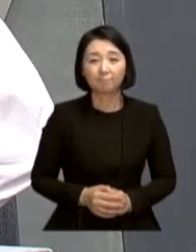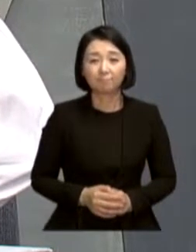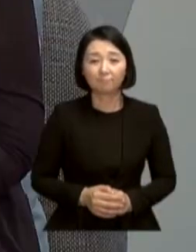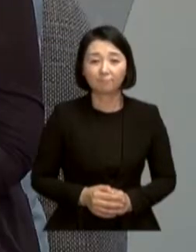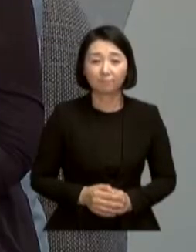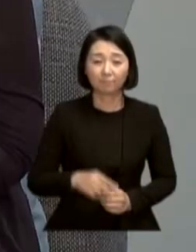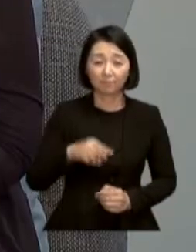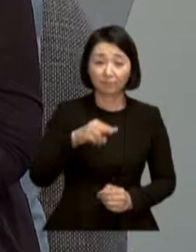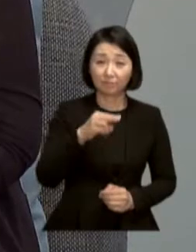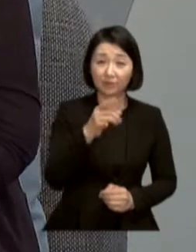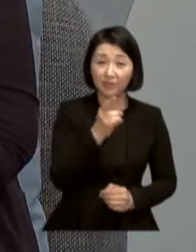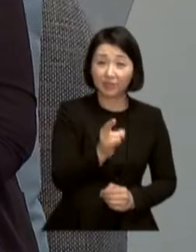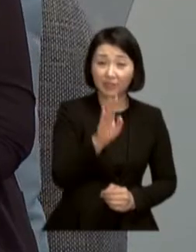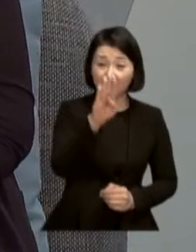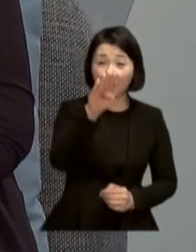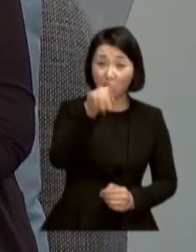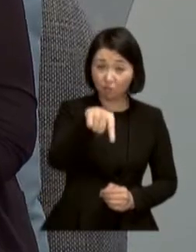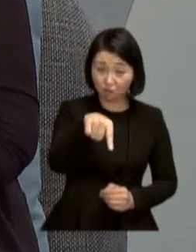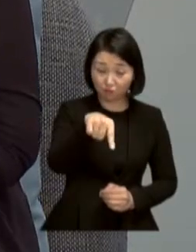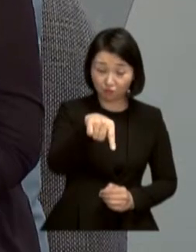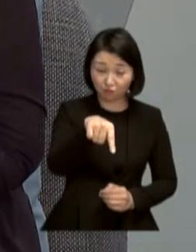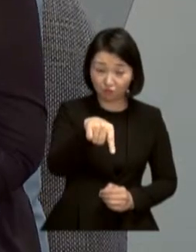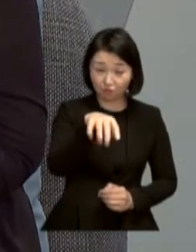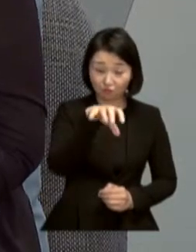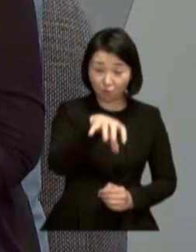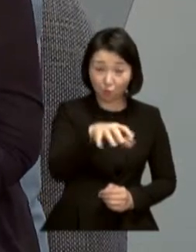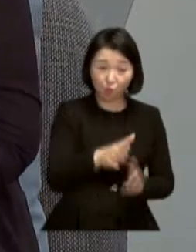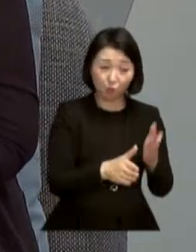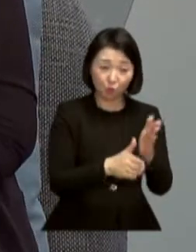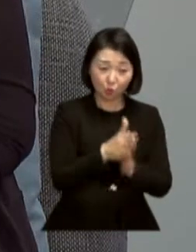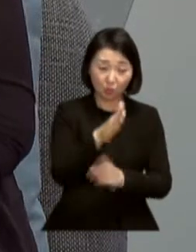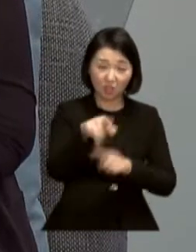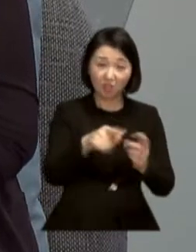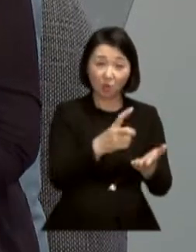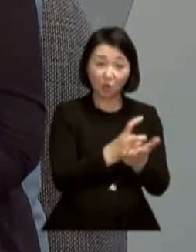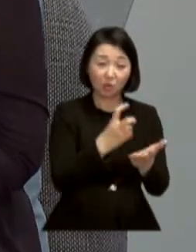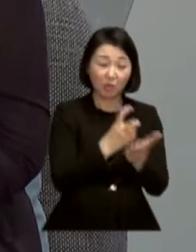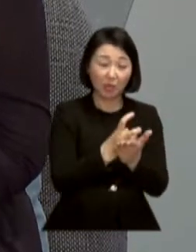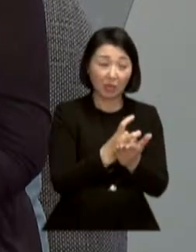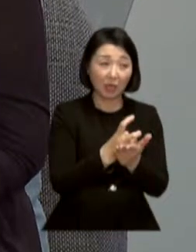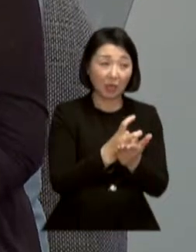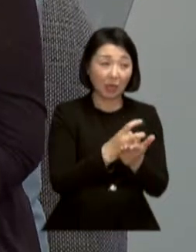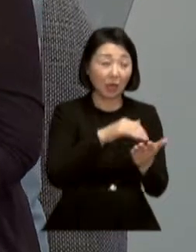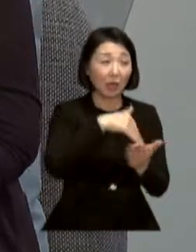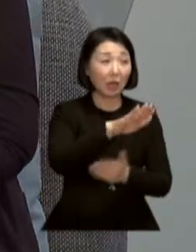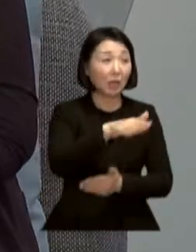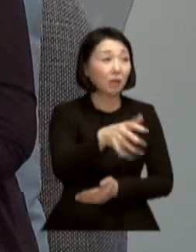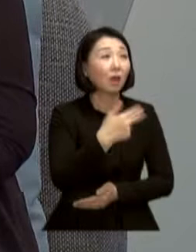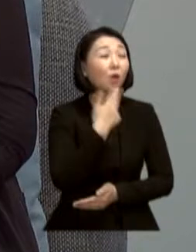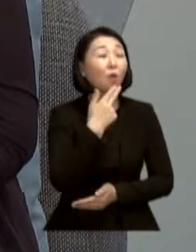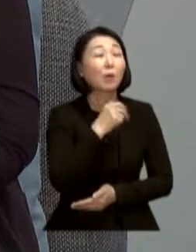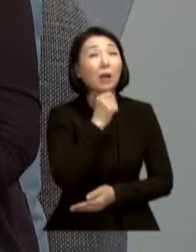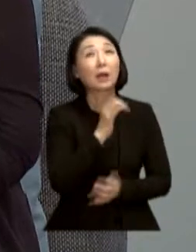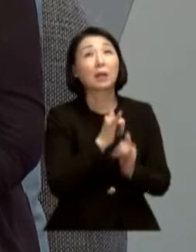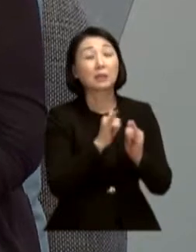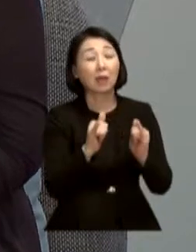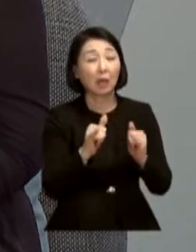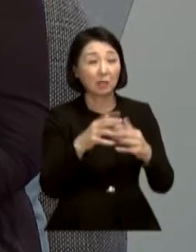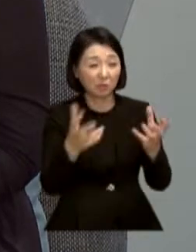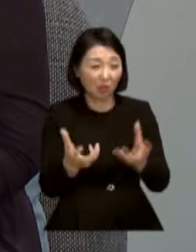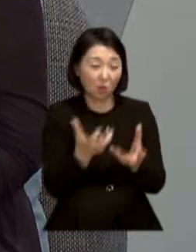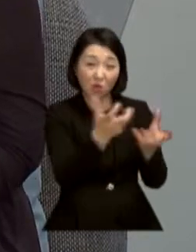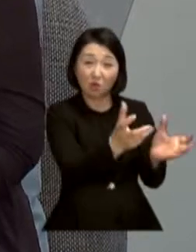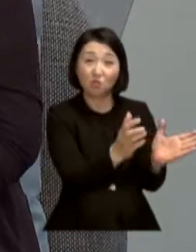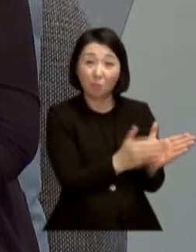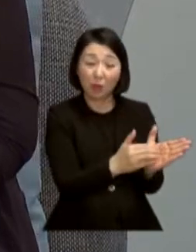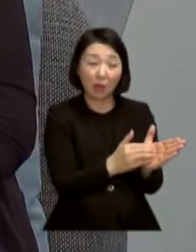원래 그 세부에서 그 도시 정책으로 갈 데 없는 가난한 사람들을 집단으로 이주시켜서 살고 있는